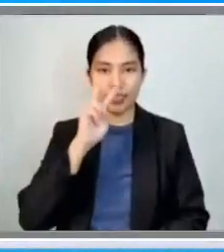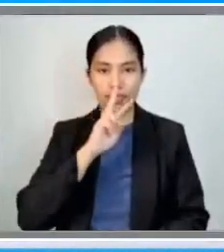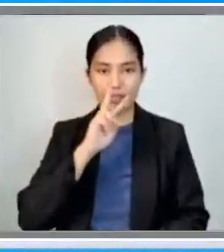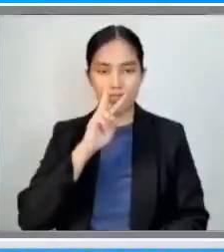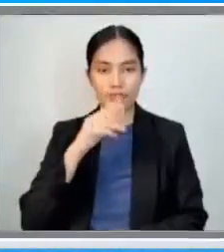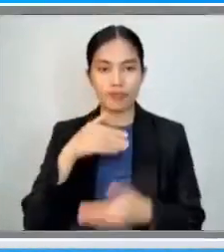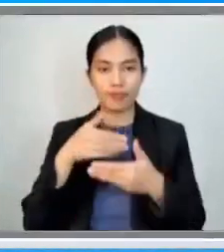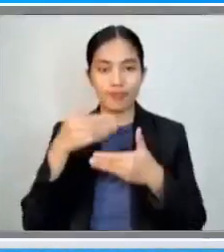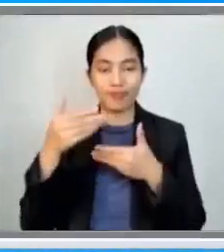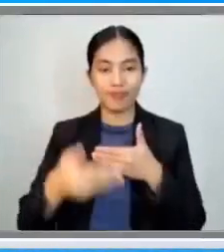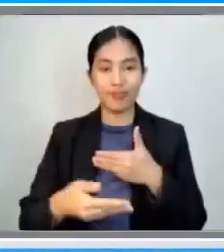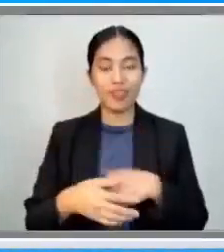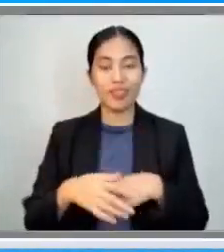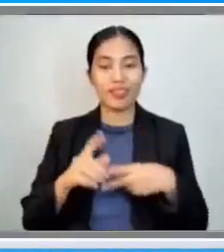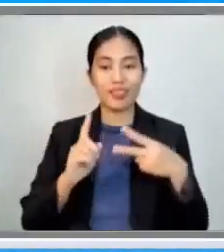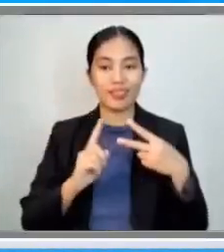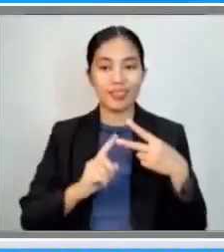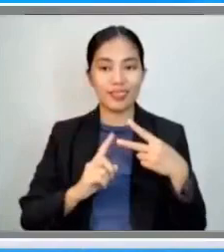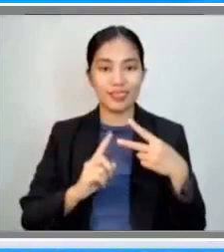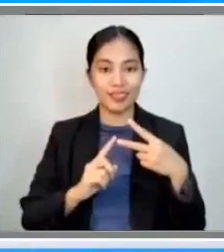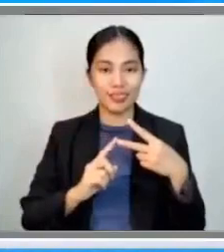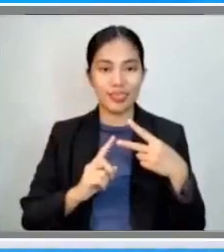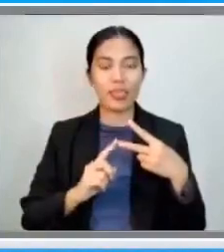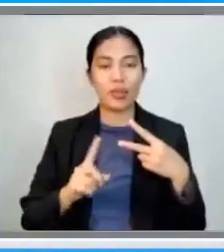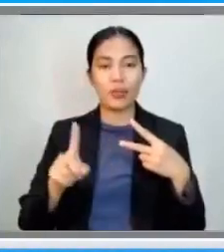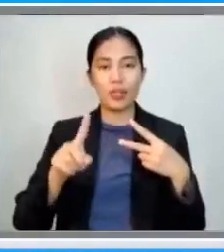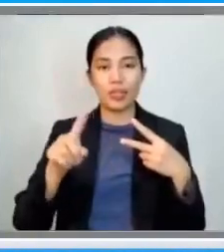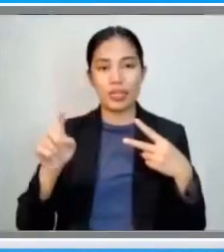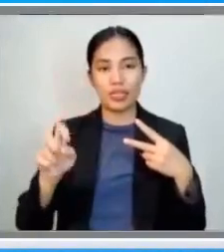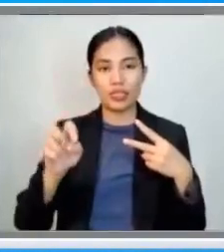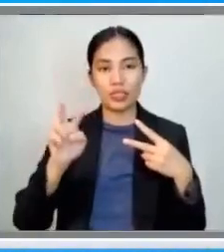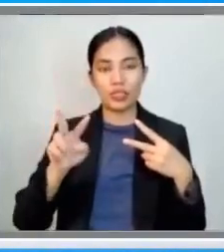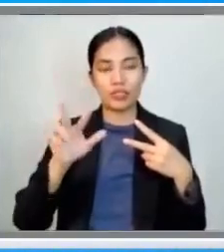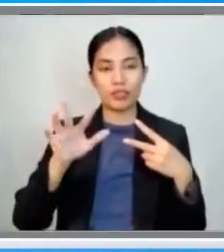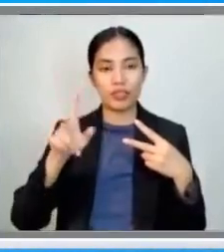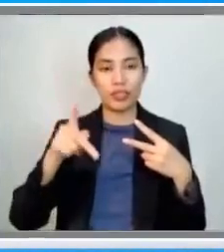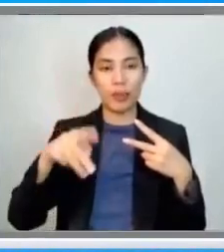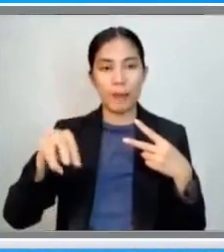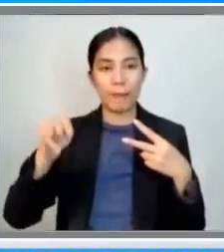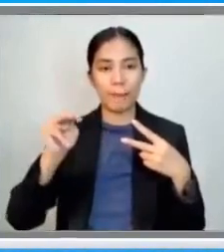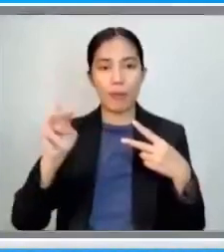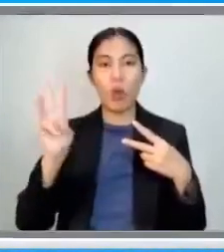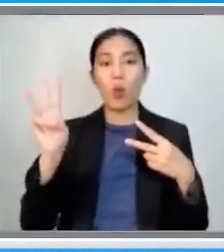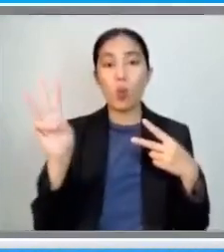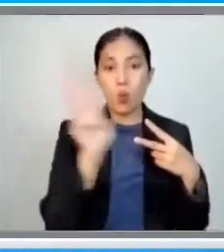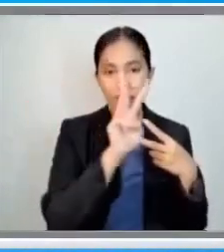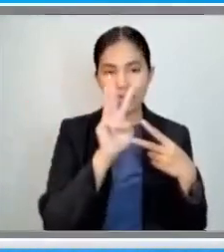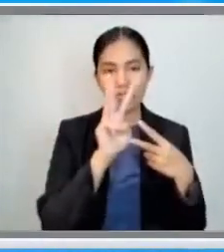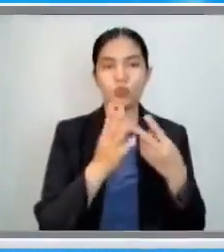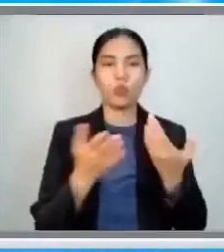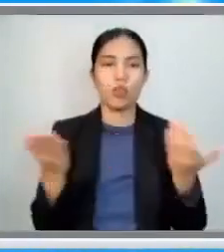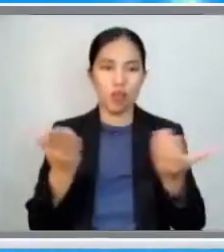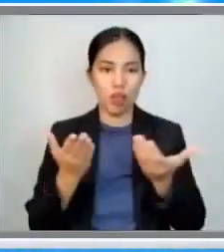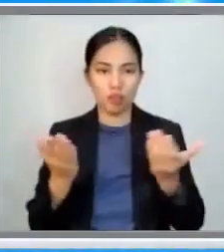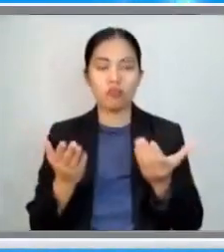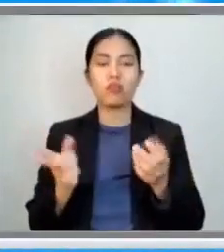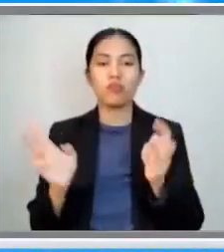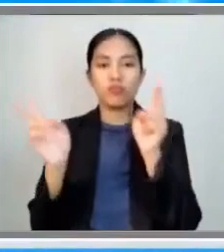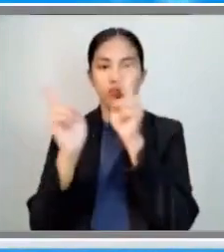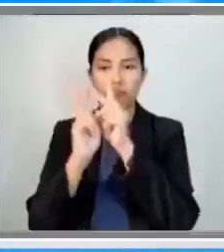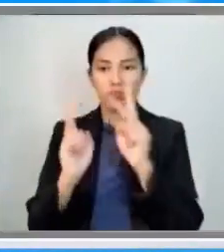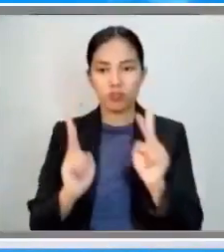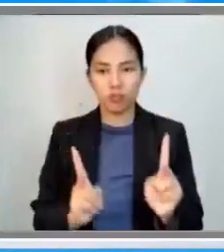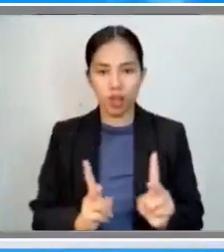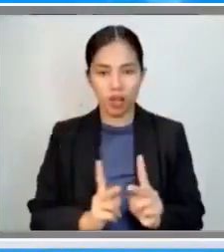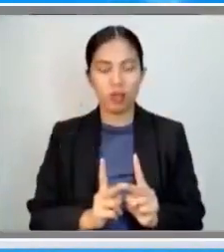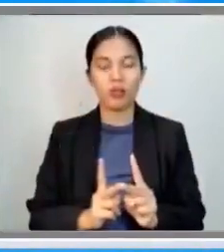area naman ay nasa 135 kilometers kanluran ng Coron, Palawan. Mababa ang tsansa ng mga nasabing